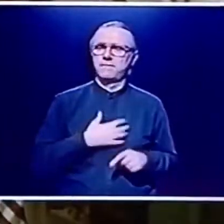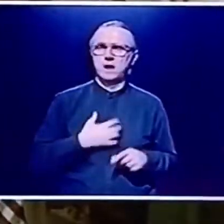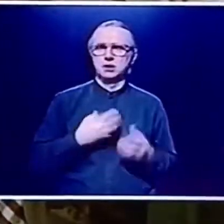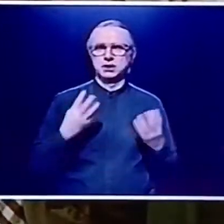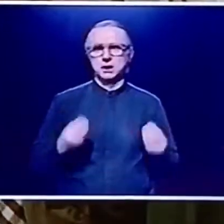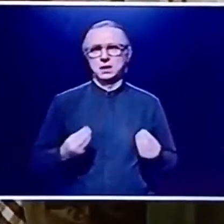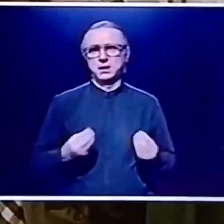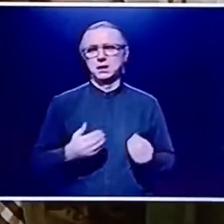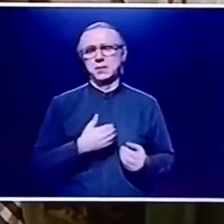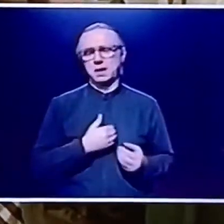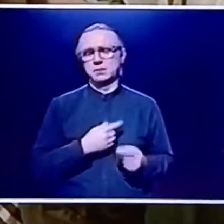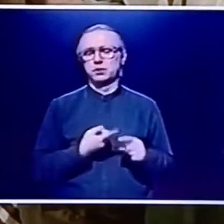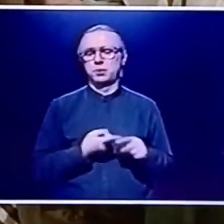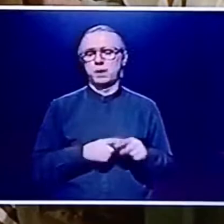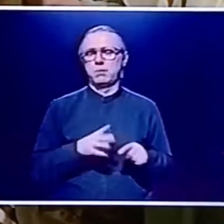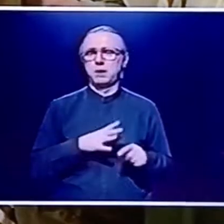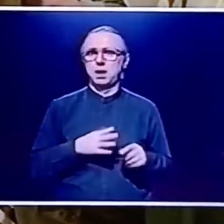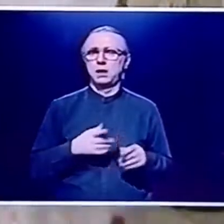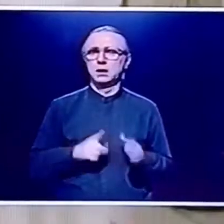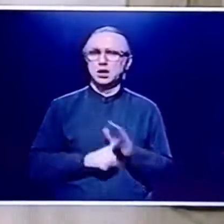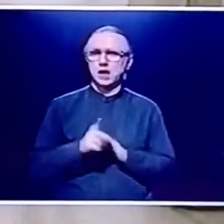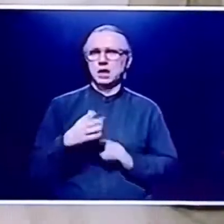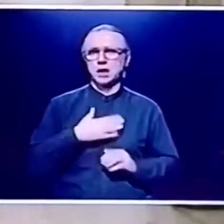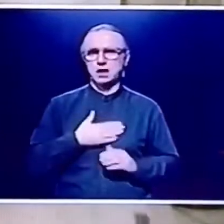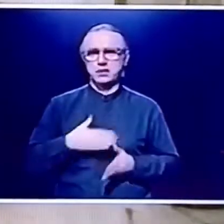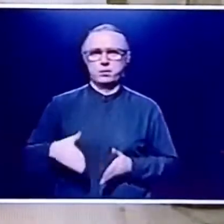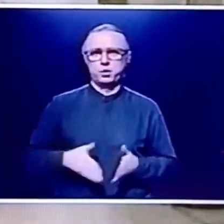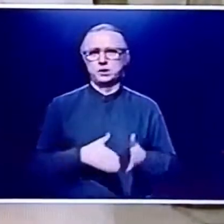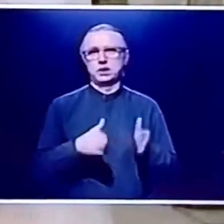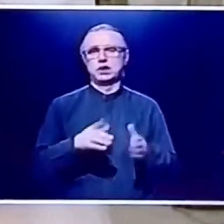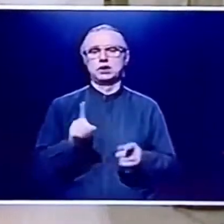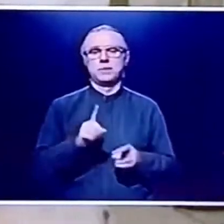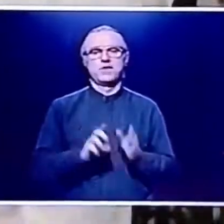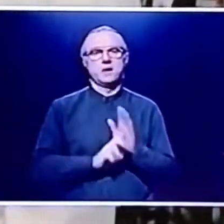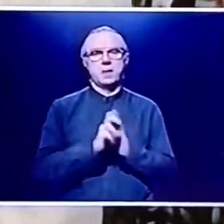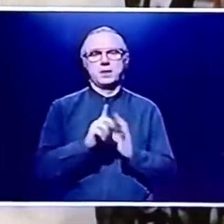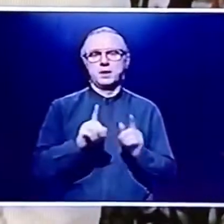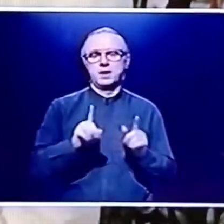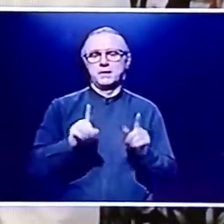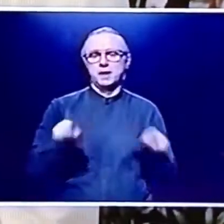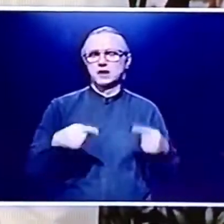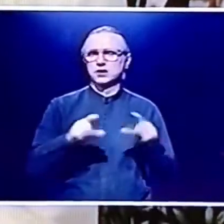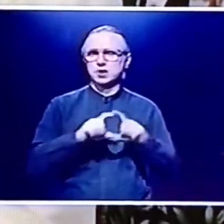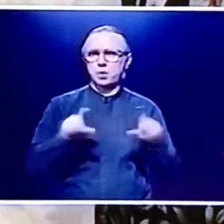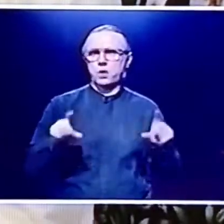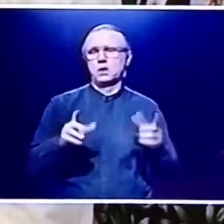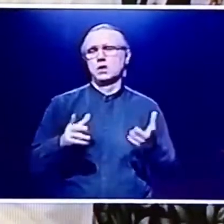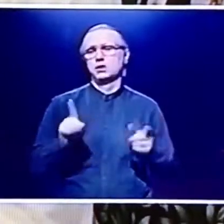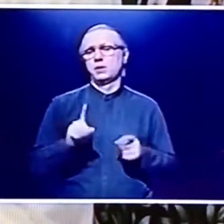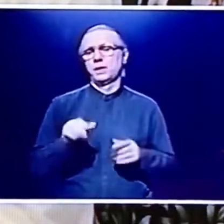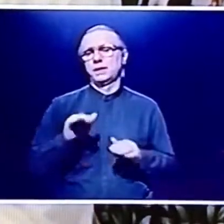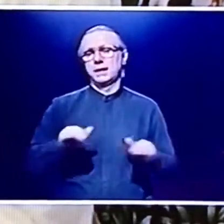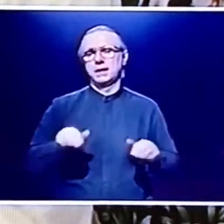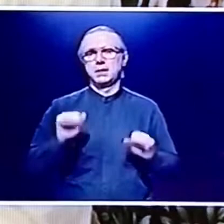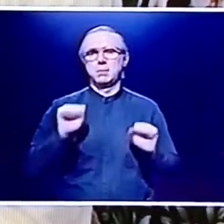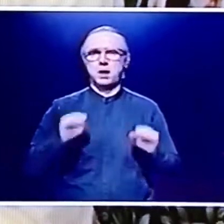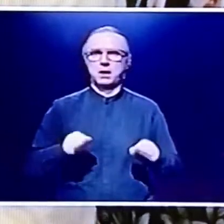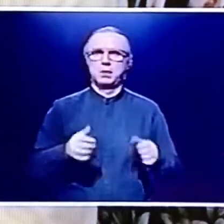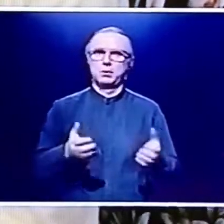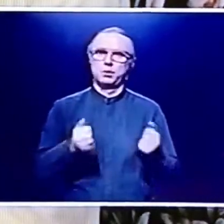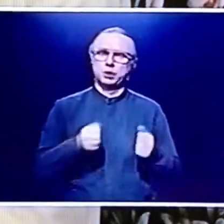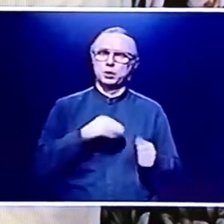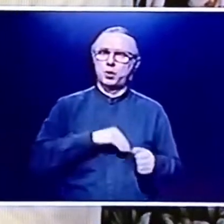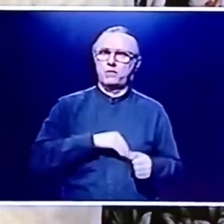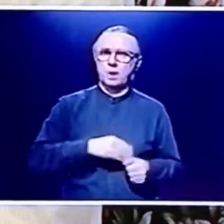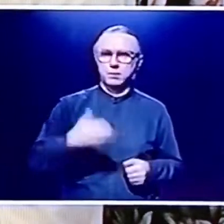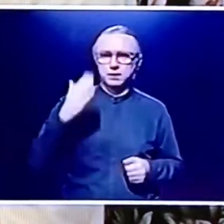начало нашего пути, чтобы в нашем храме возродились школы, где детки могли получать и духовное образование. И мы радуемся там,